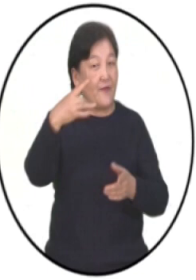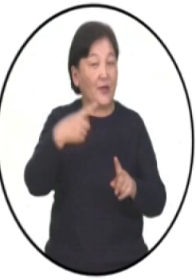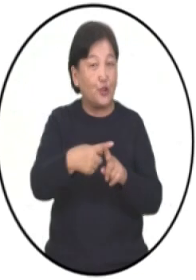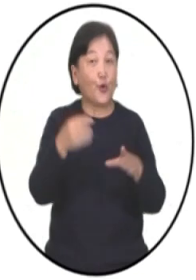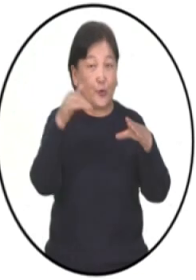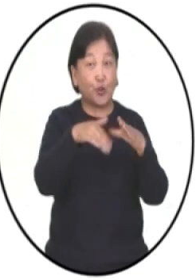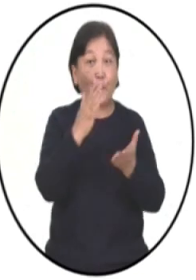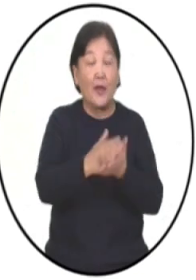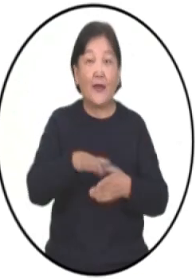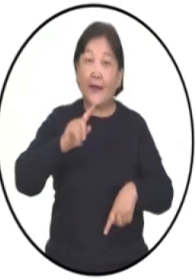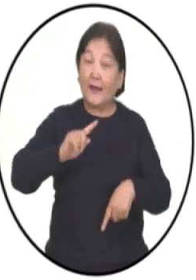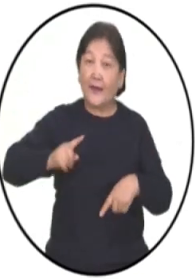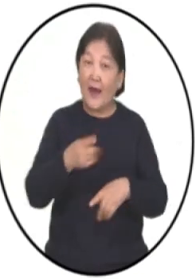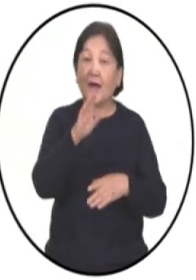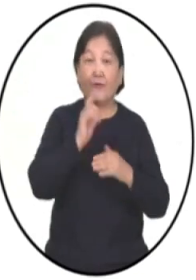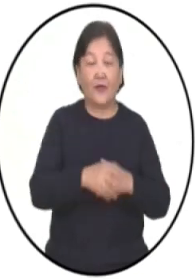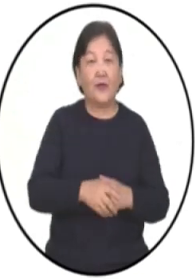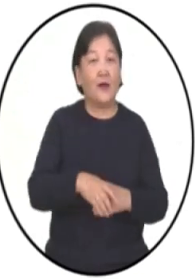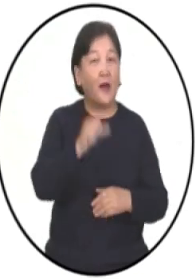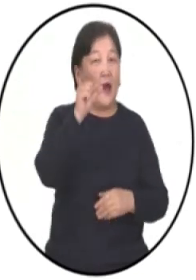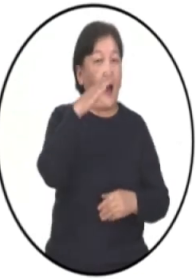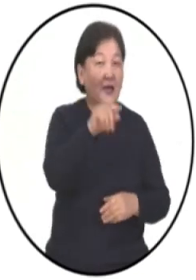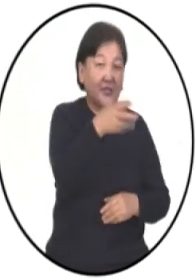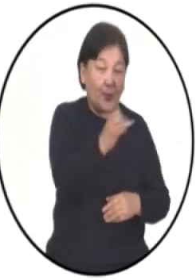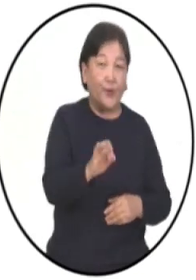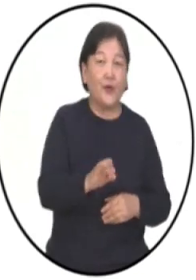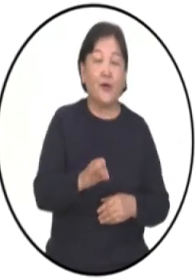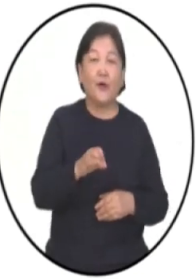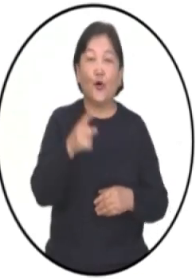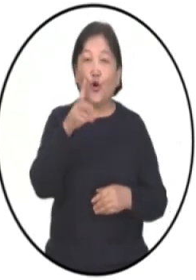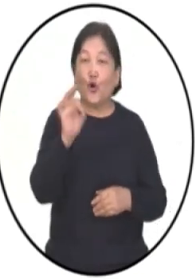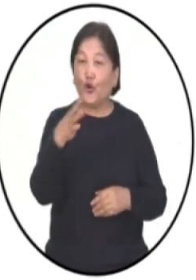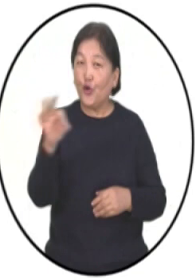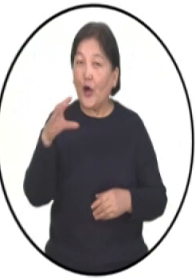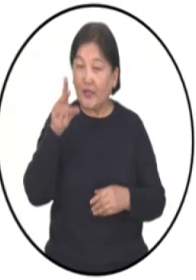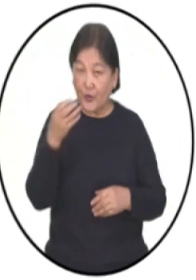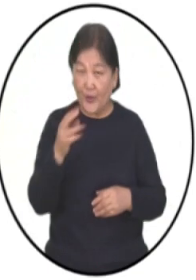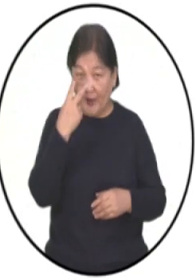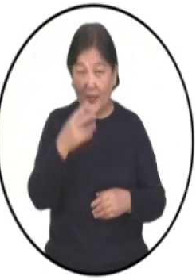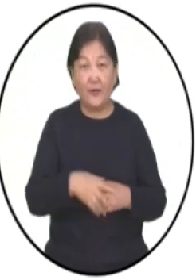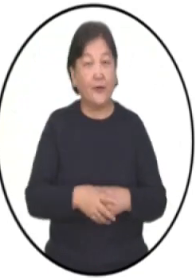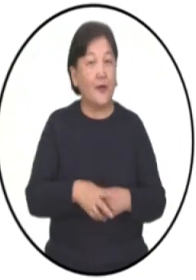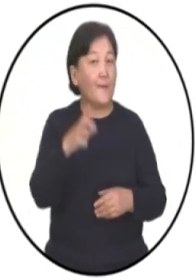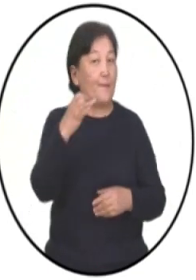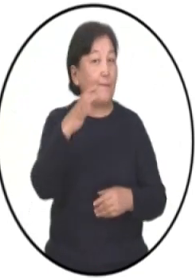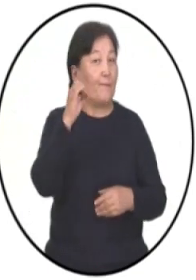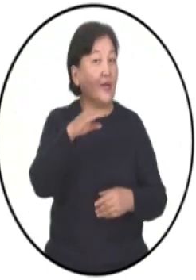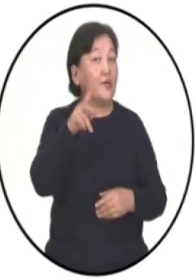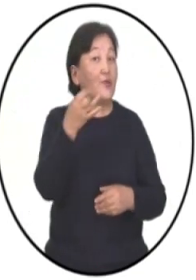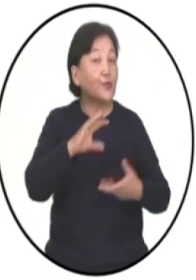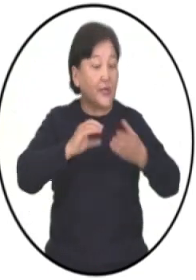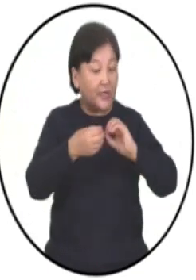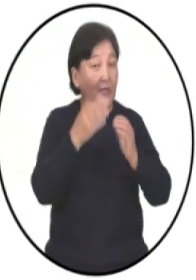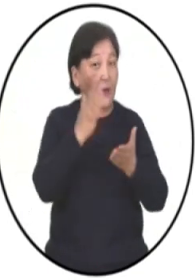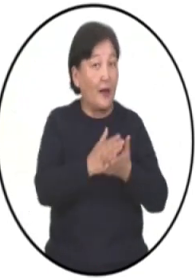юм бэ гээд. За аж ахуй, хөдөө аж ахуй салбар нь бие бүтээгдэхүүн үйлдвэрлэдэг. Аа тэгвэл тээвэр нь болохоор дээрх